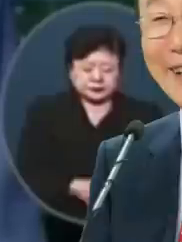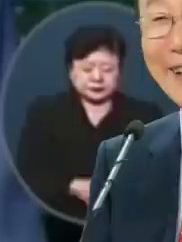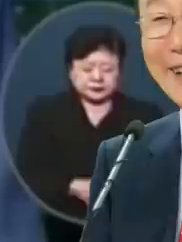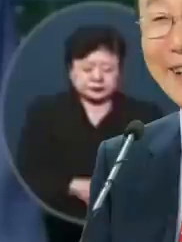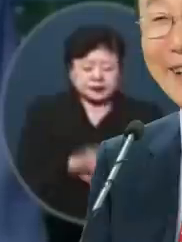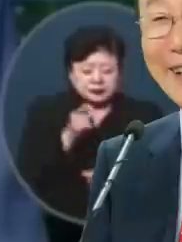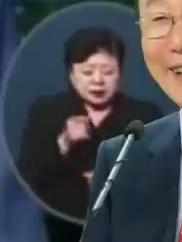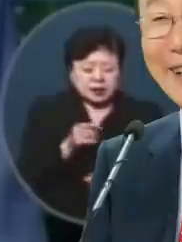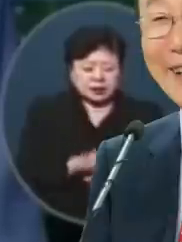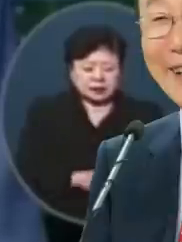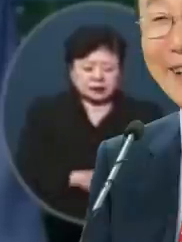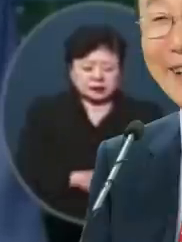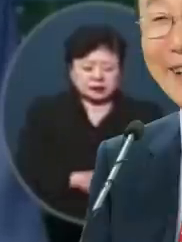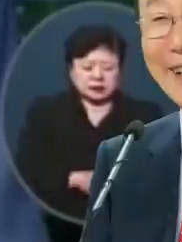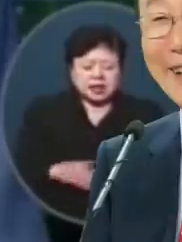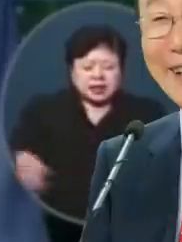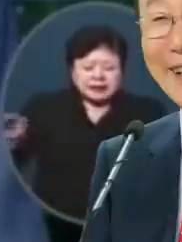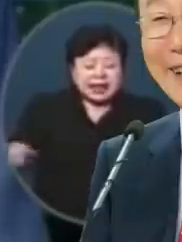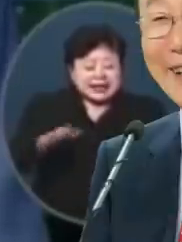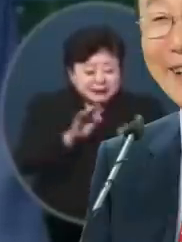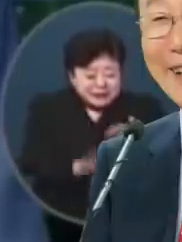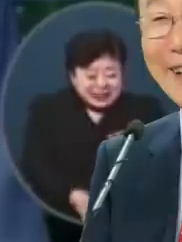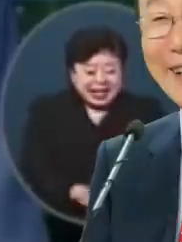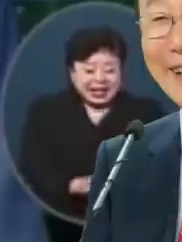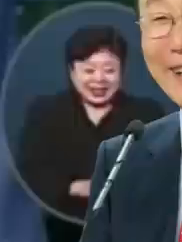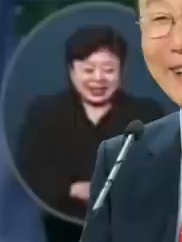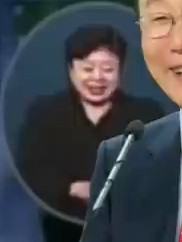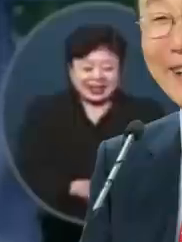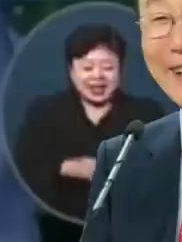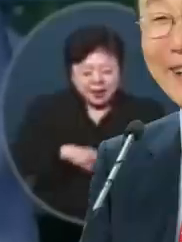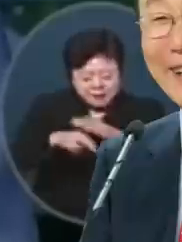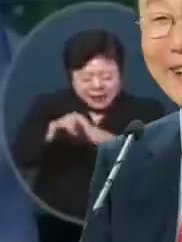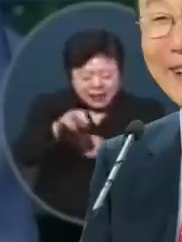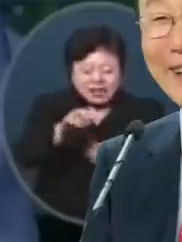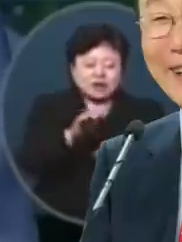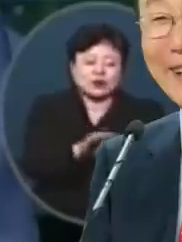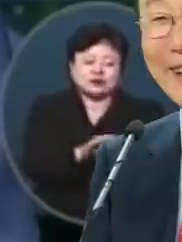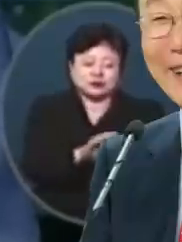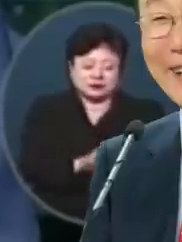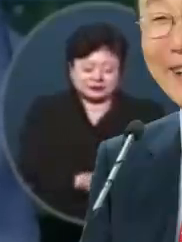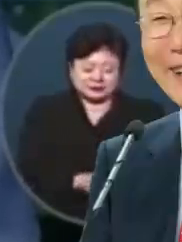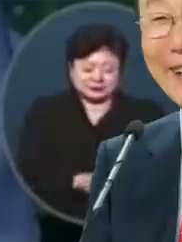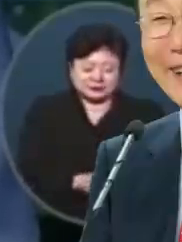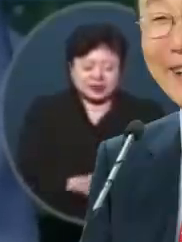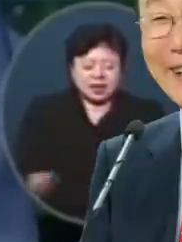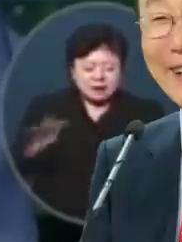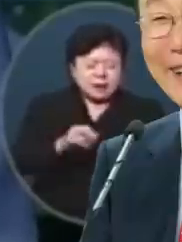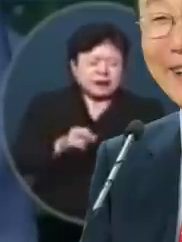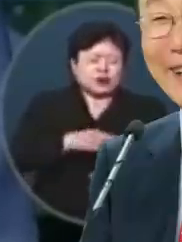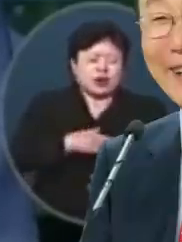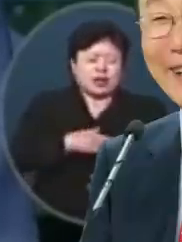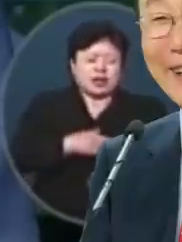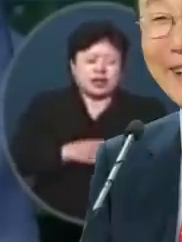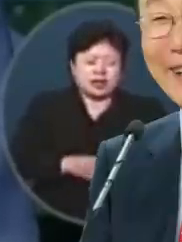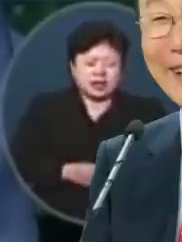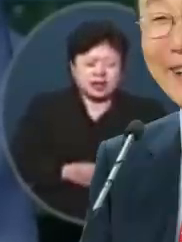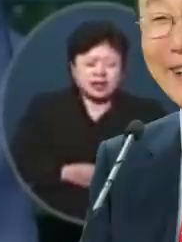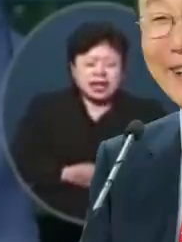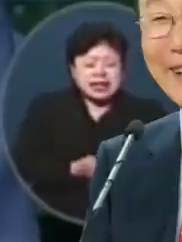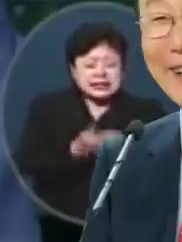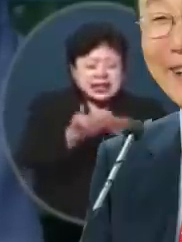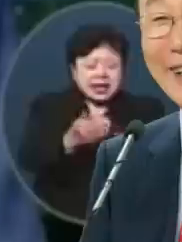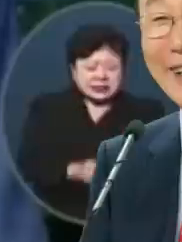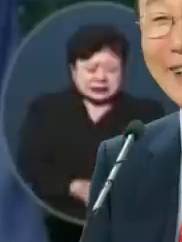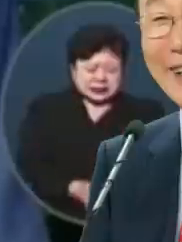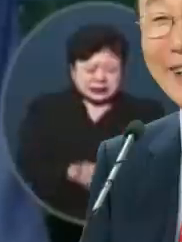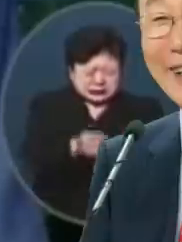그가 날개 밑에 여러분을 피하게 해주신지 밤의 놀람과 낮에 흐르는 살과 흑암 중에 행하는